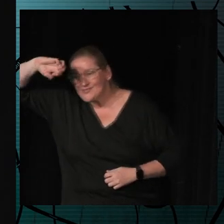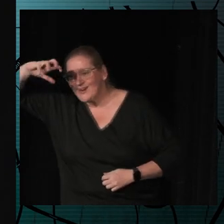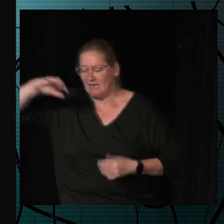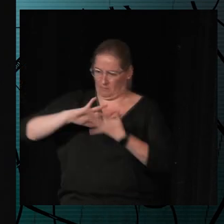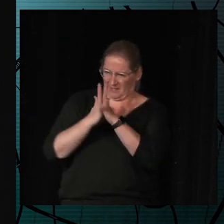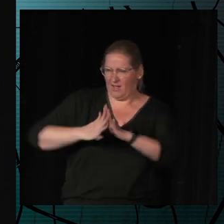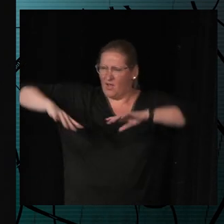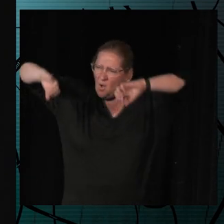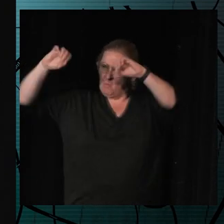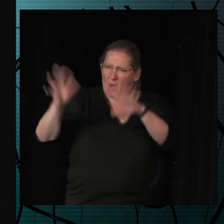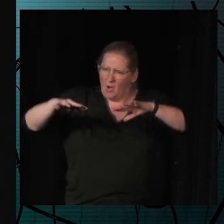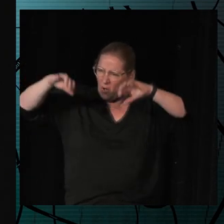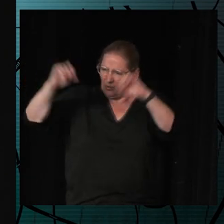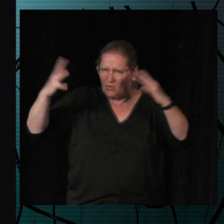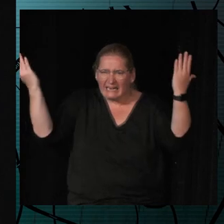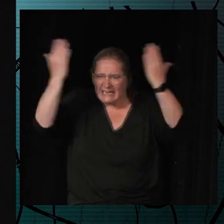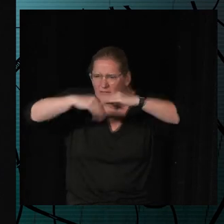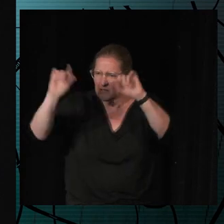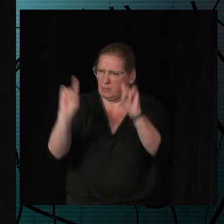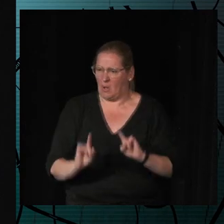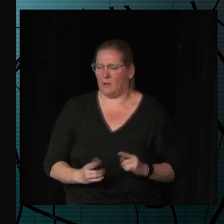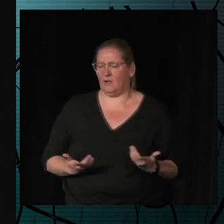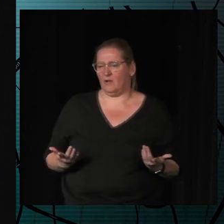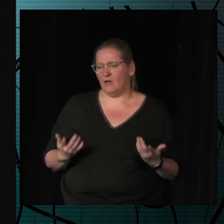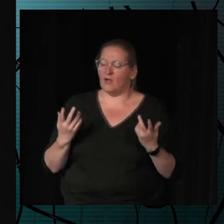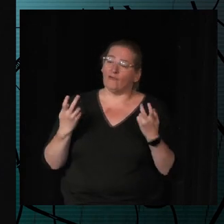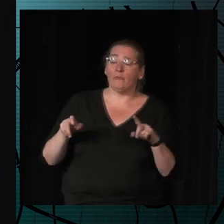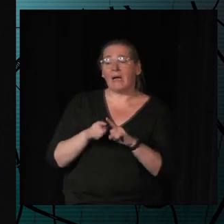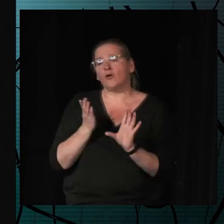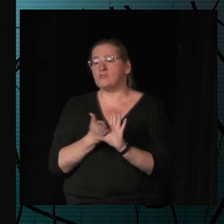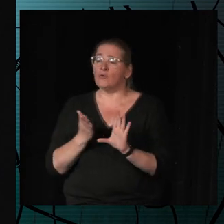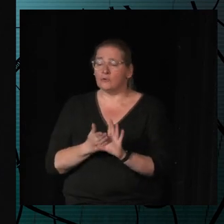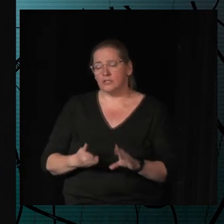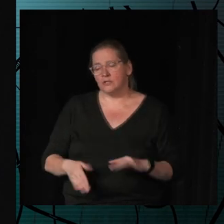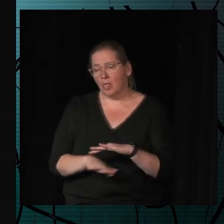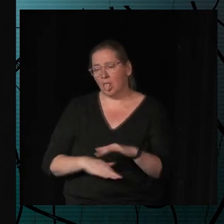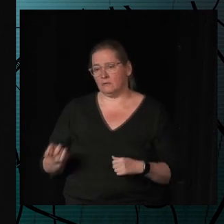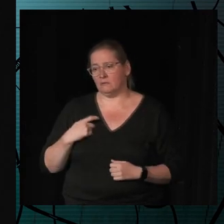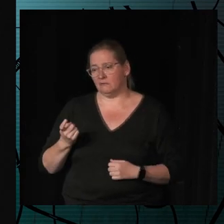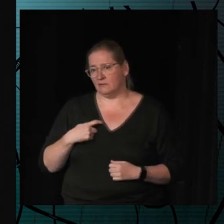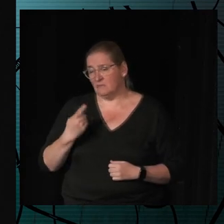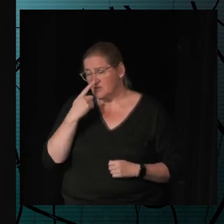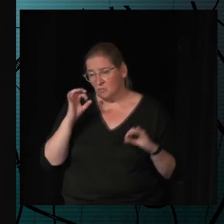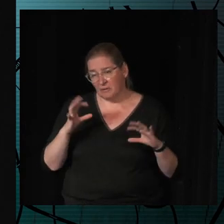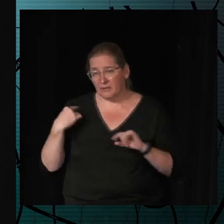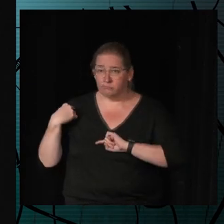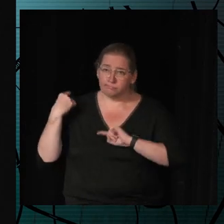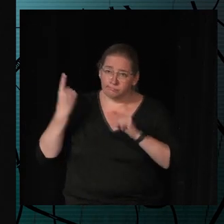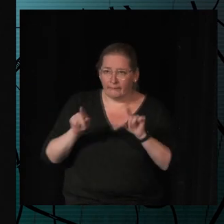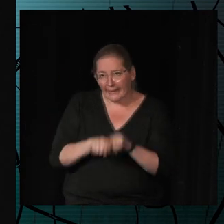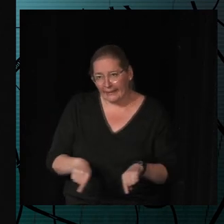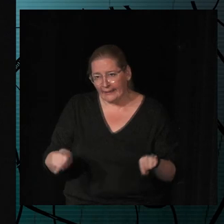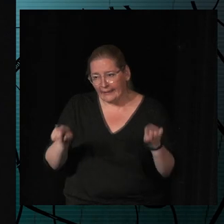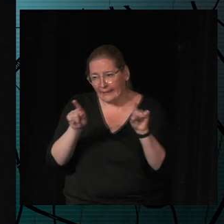revient sur ces fondamentaux qui sont voilà sans faire de la psychologie de comptoir qui sont vraiment liés à ce que ce qu'on identifie de tout temps à jamais